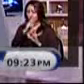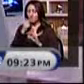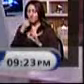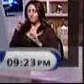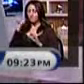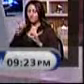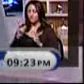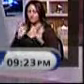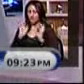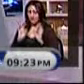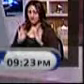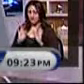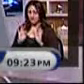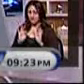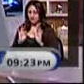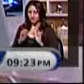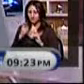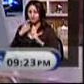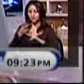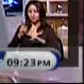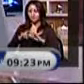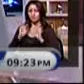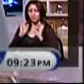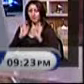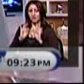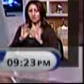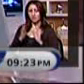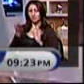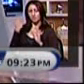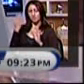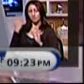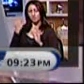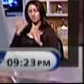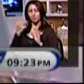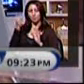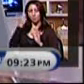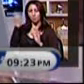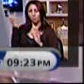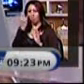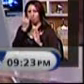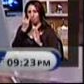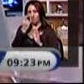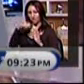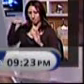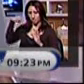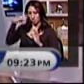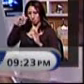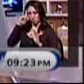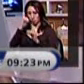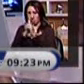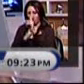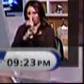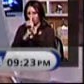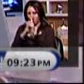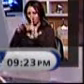فالحقيقه ان فكره التمهيد دي ترجعنا لمنطق عمر سليمان رحمه الله وجمال مبارك، اللي